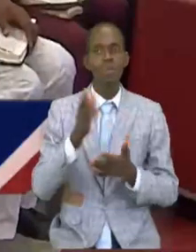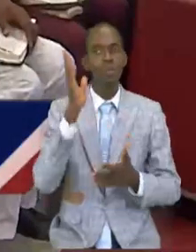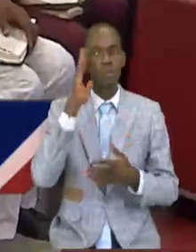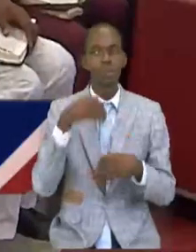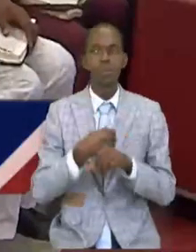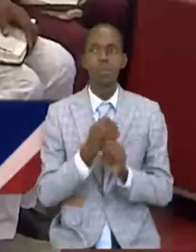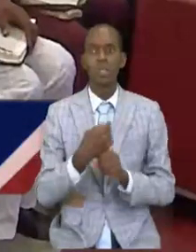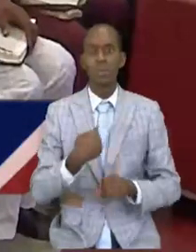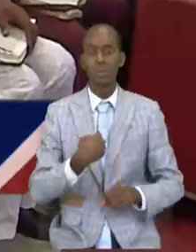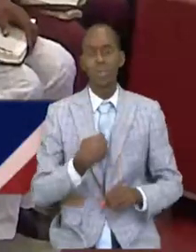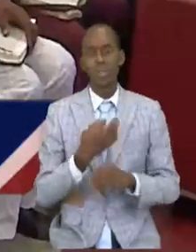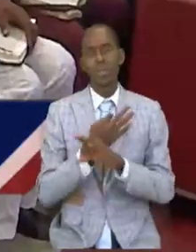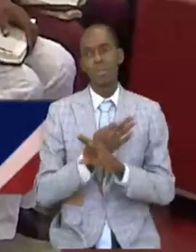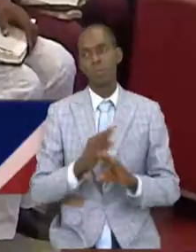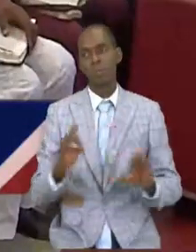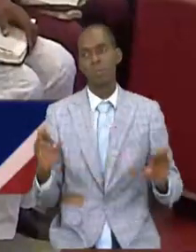m'affranchira.